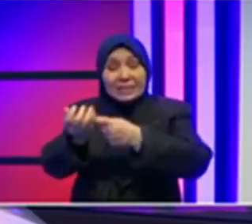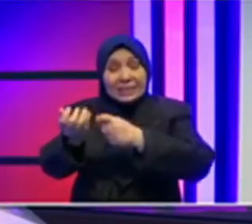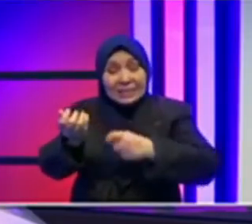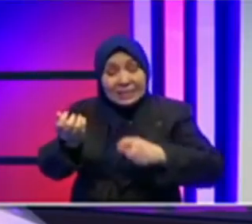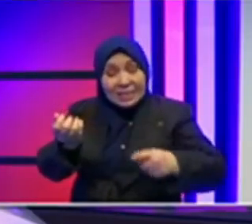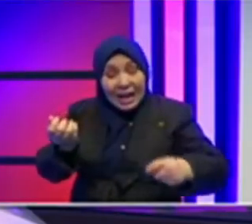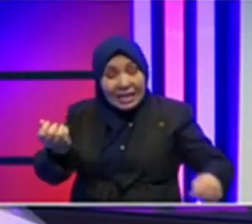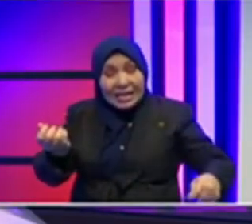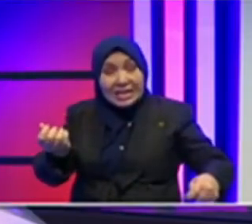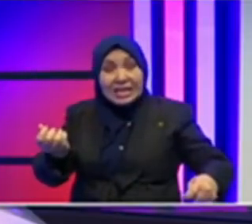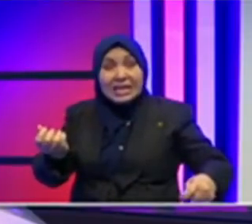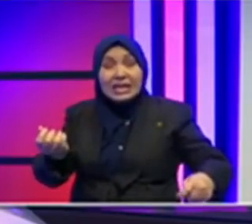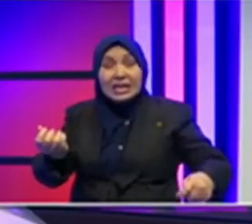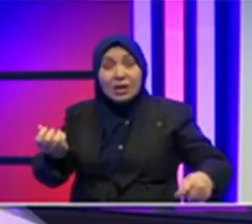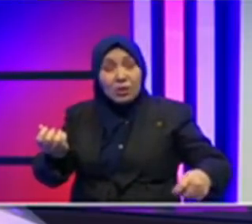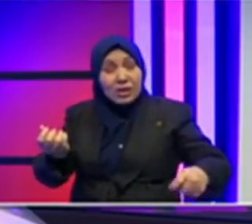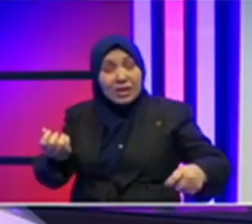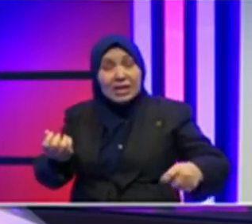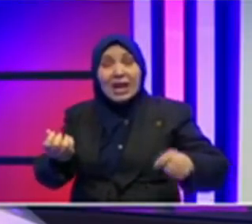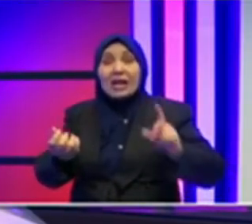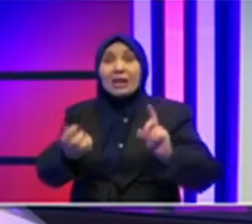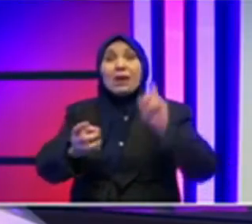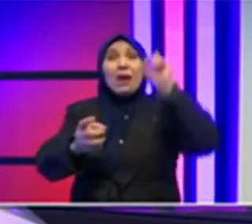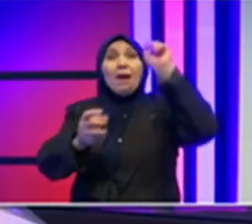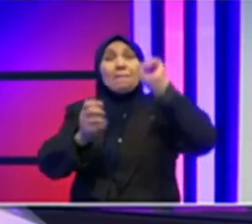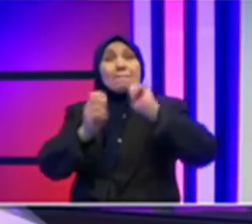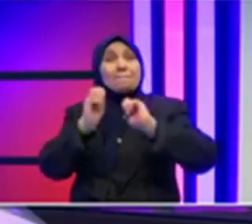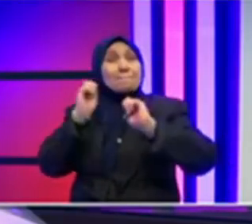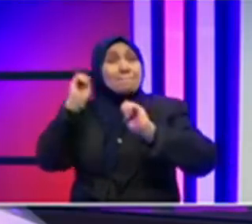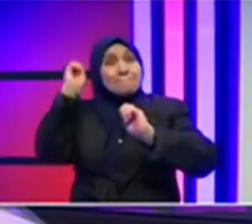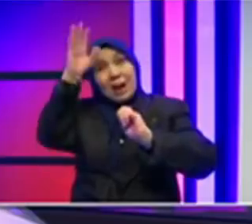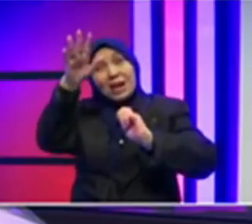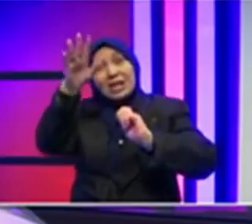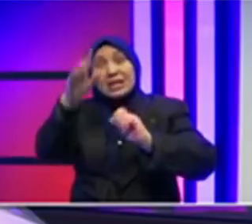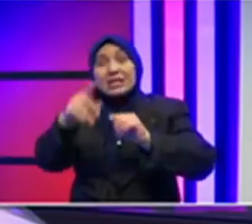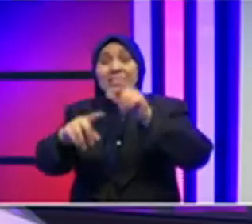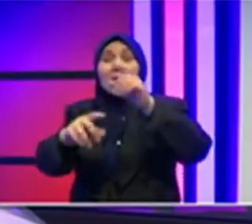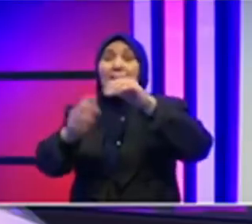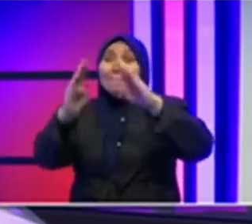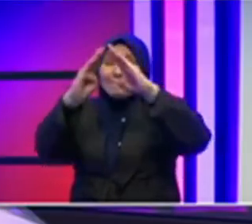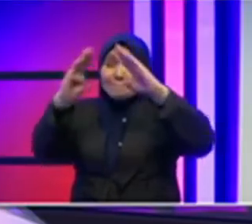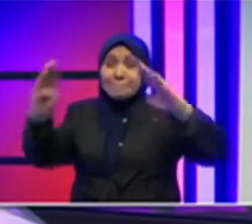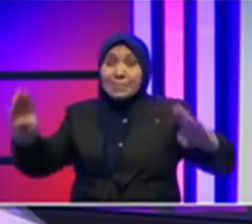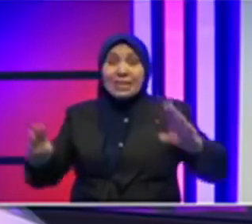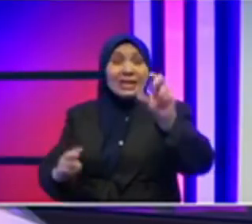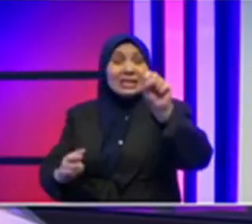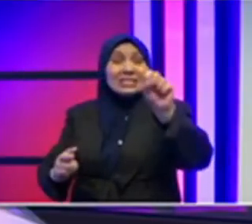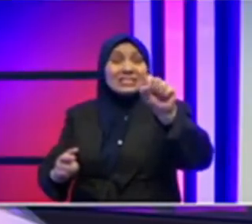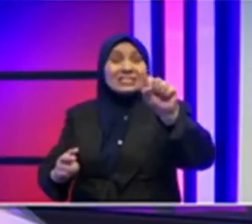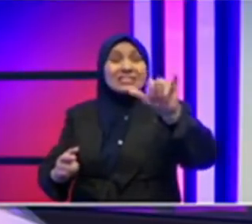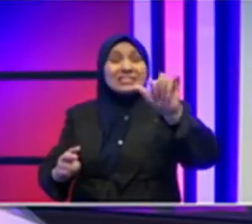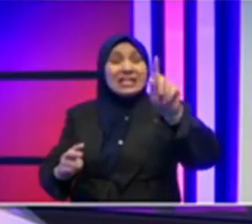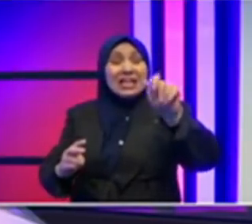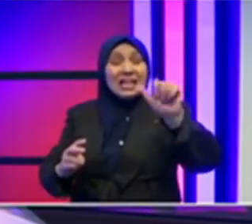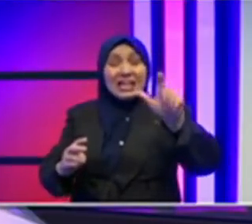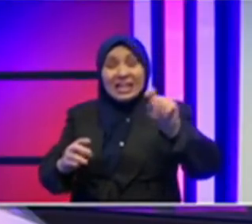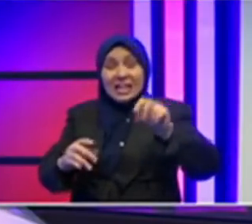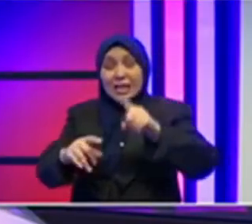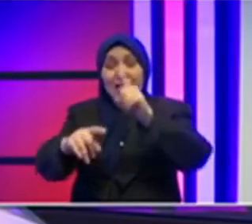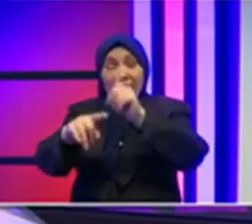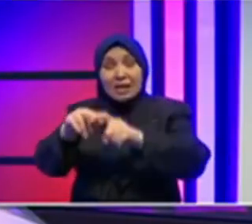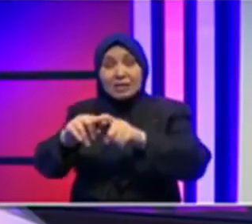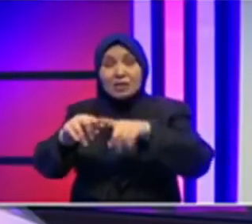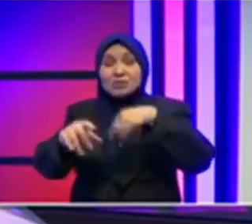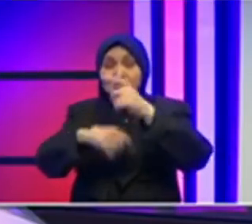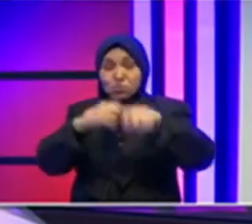sama ke siling, masyaallah, siling, ya, ya, dan kemudian thummal yaqta, kemudian potong, kita dah angkat